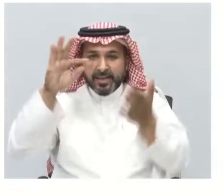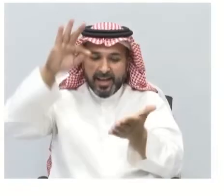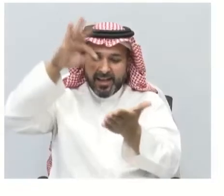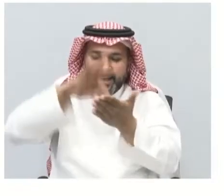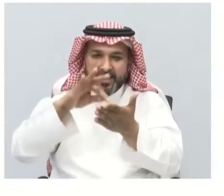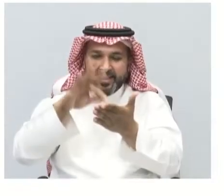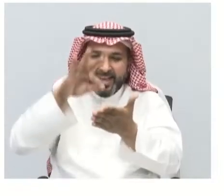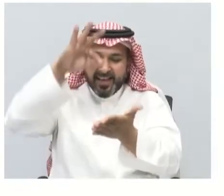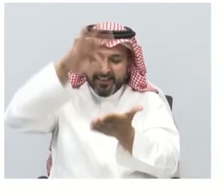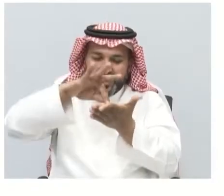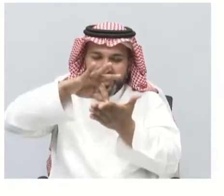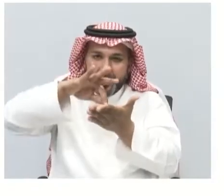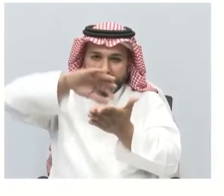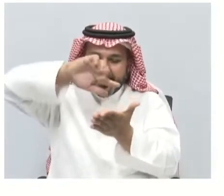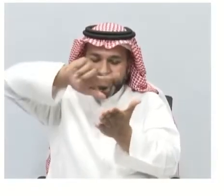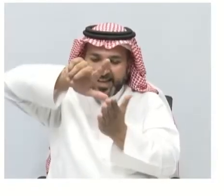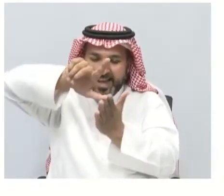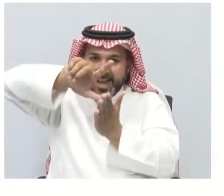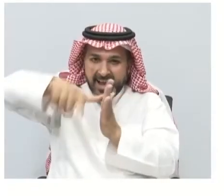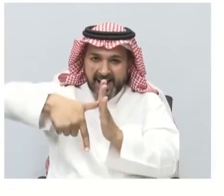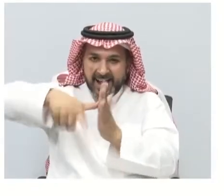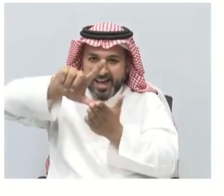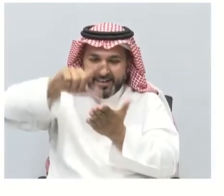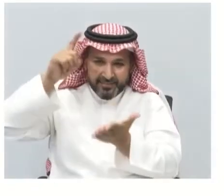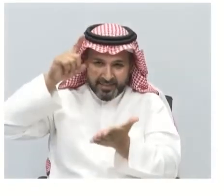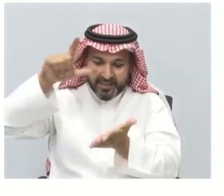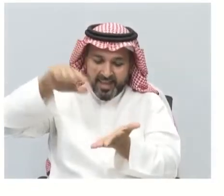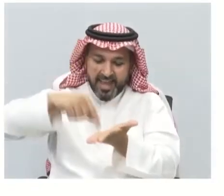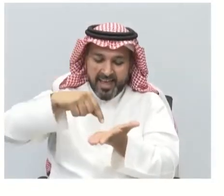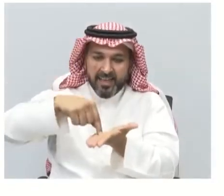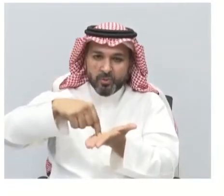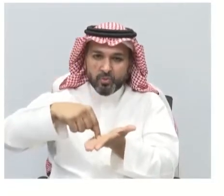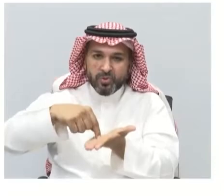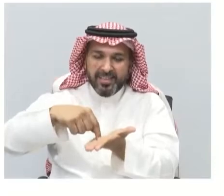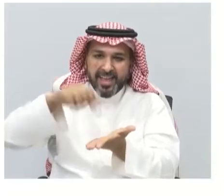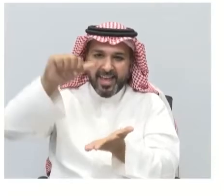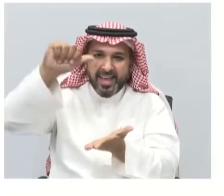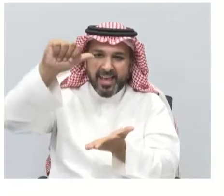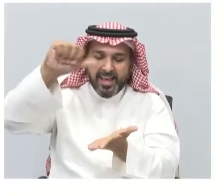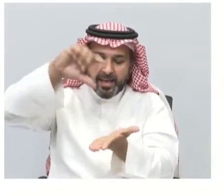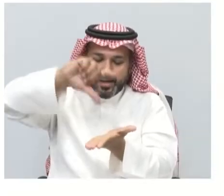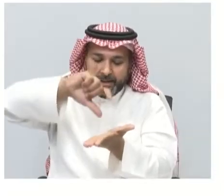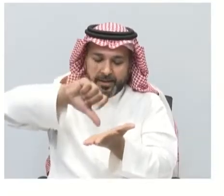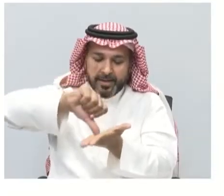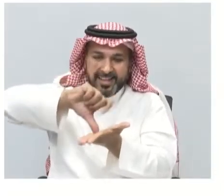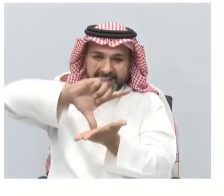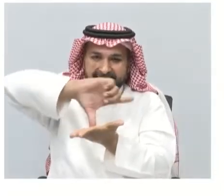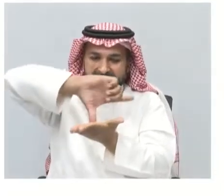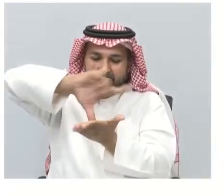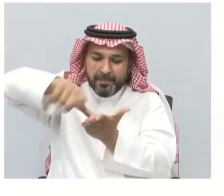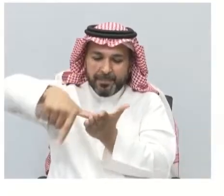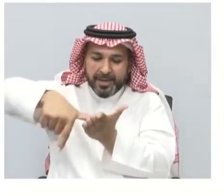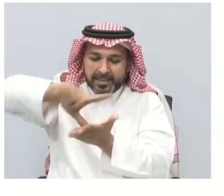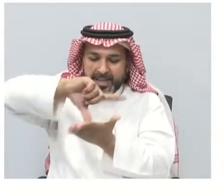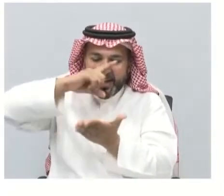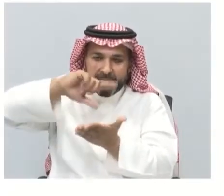ذلك راح انشئ قوسا او او نقاط تقطع تقطع مستقيم ام ولتكن نقطه هنا سي